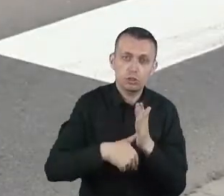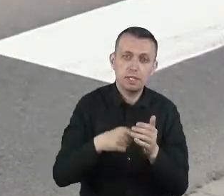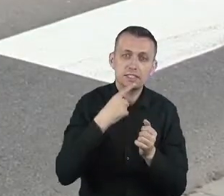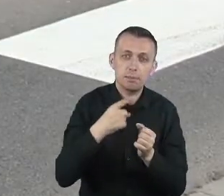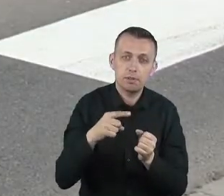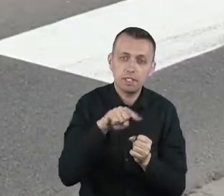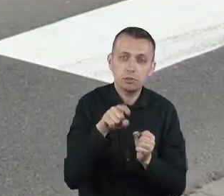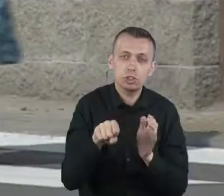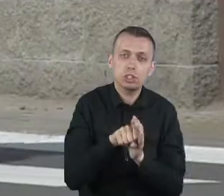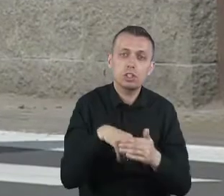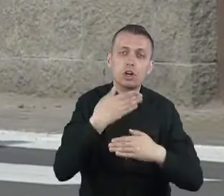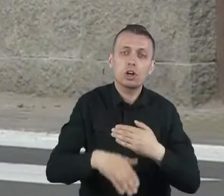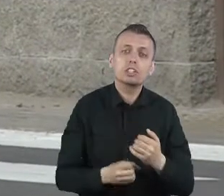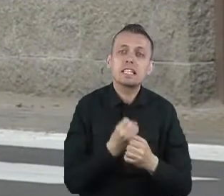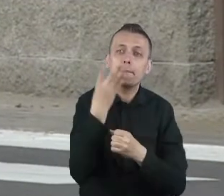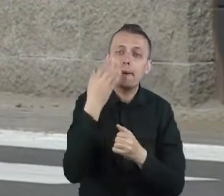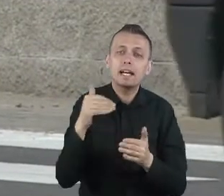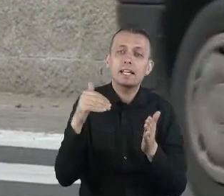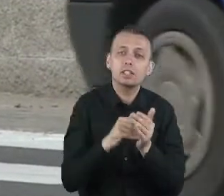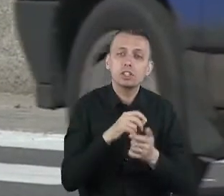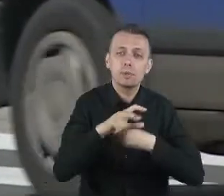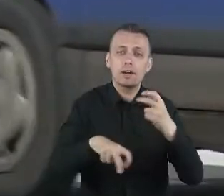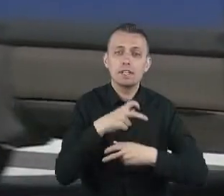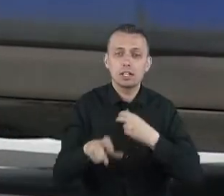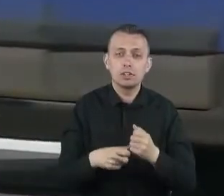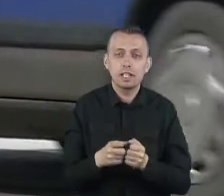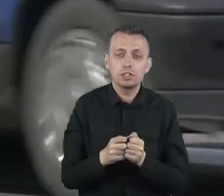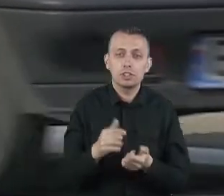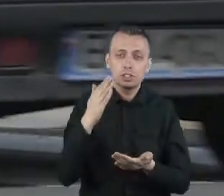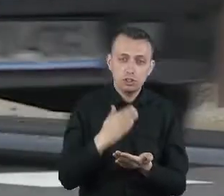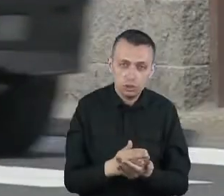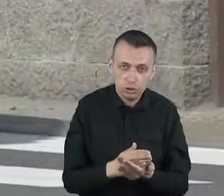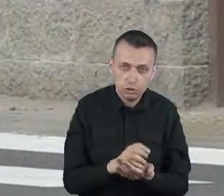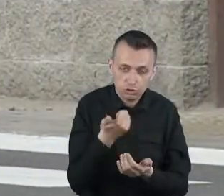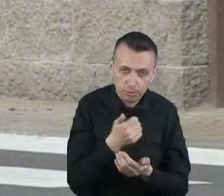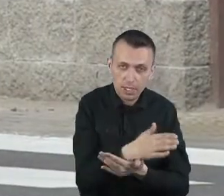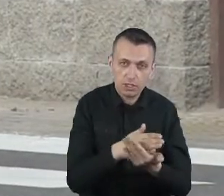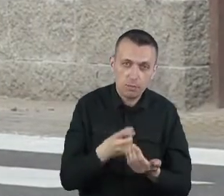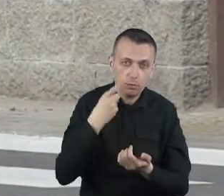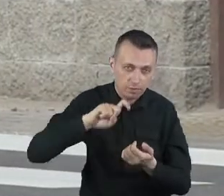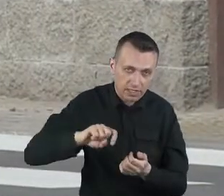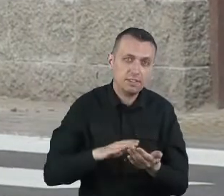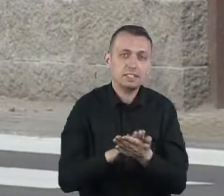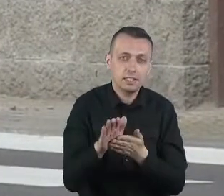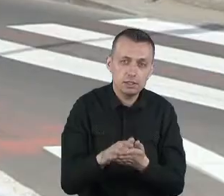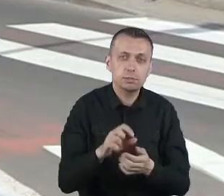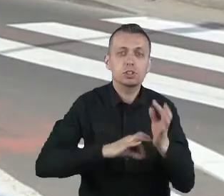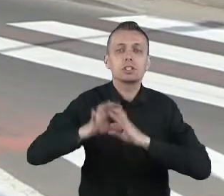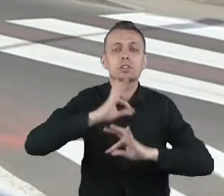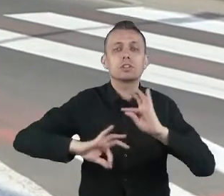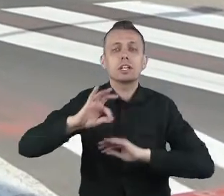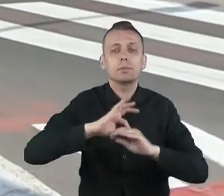do ponownego wykonania prac do końca maja bieżącego roku. Drogowcy rozpoczęli usuwanie niedociągnięć już w pierwszej połowie kwietnia.